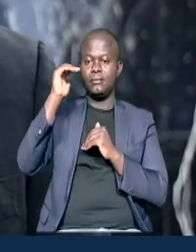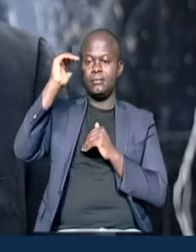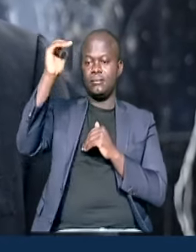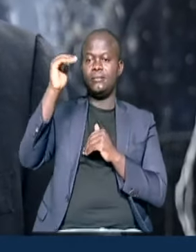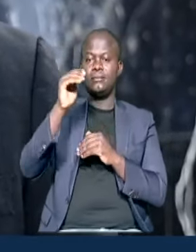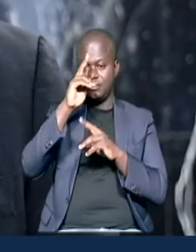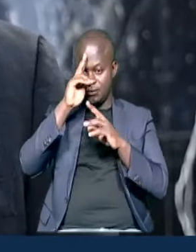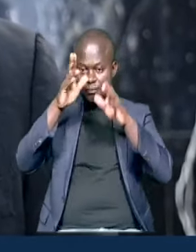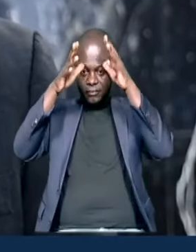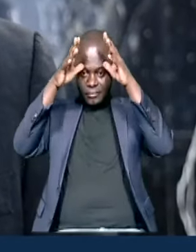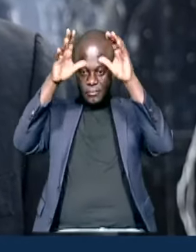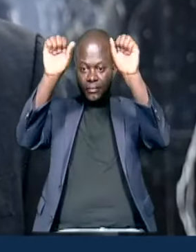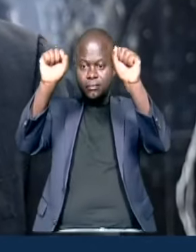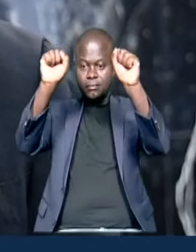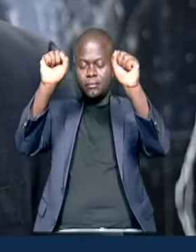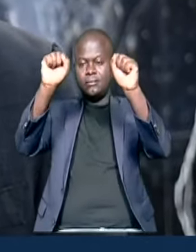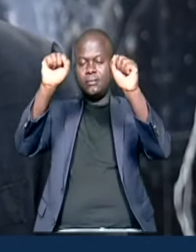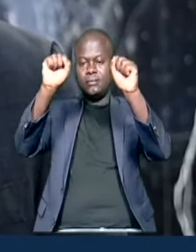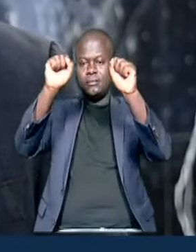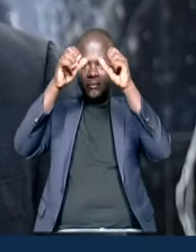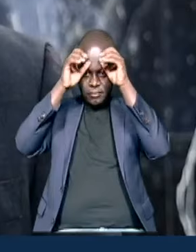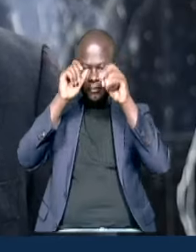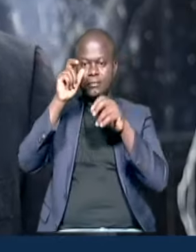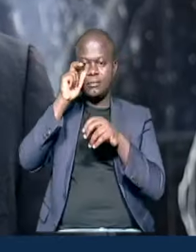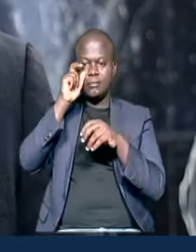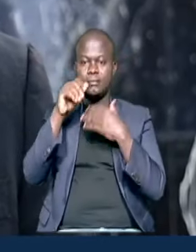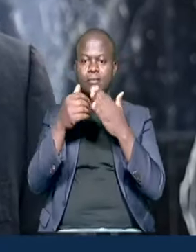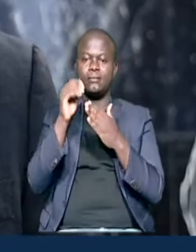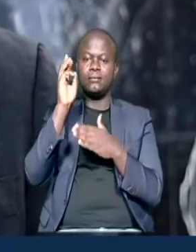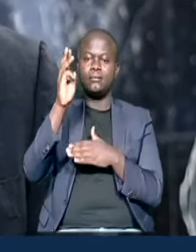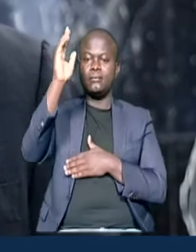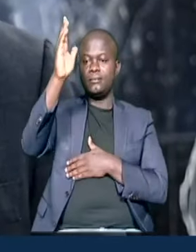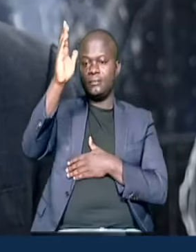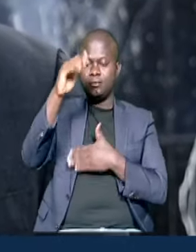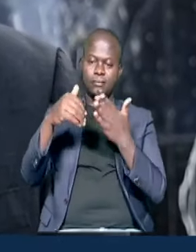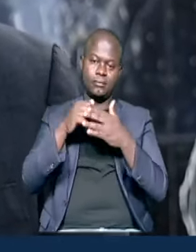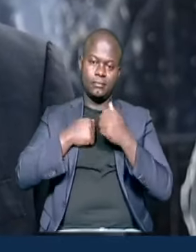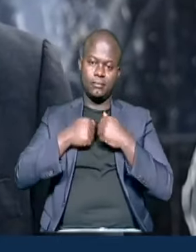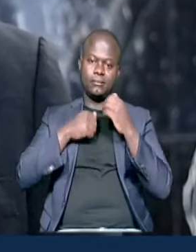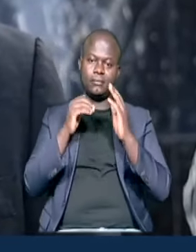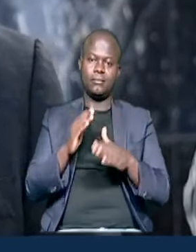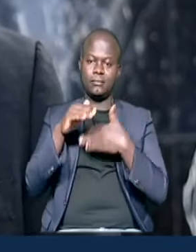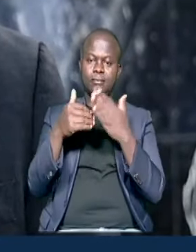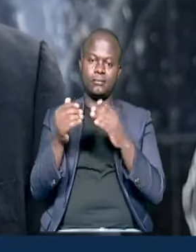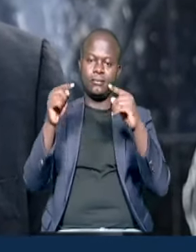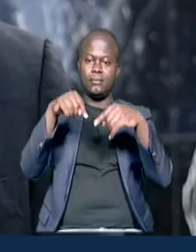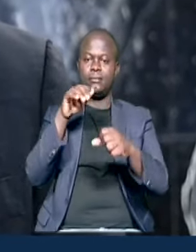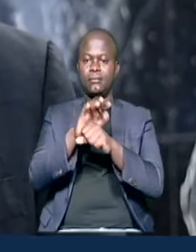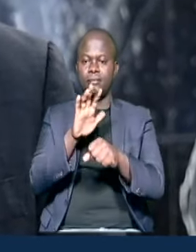cy'umukuru w'igihugu cyacu nyakubahwa Perezida Paul Kagame azagira ikiganiro n'aba banyarwanda baje ari